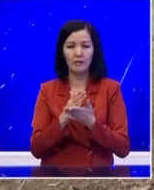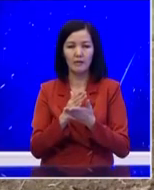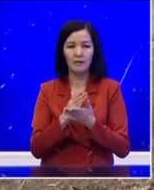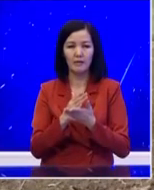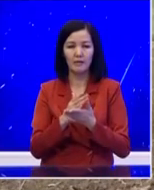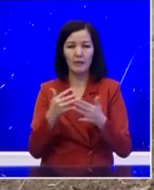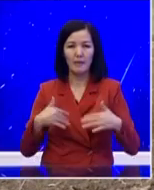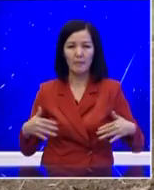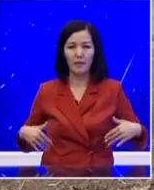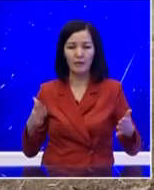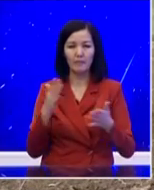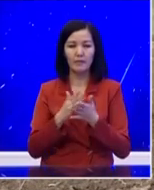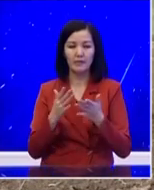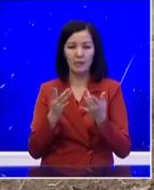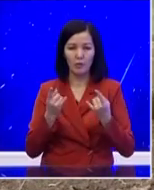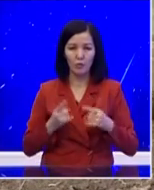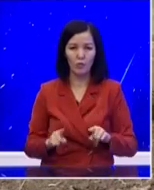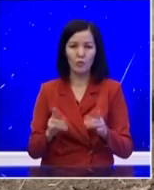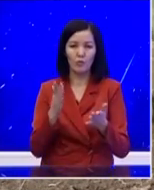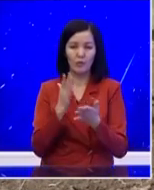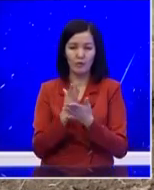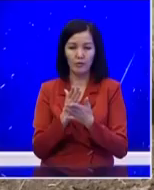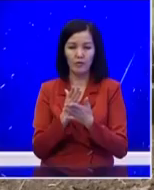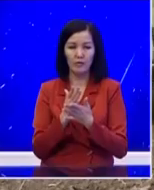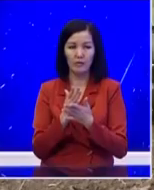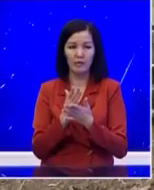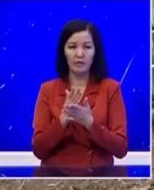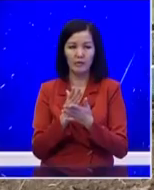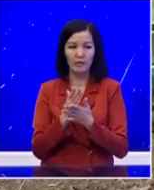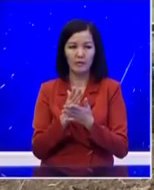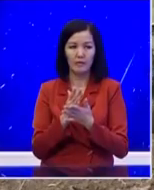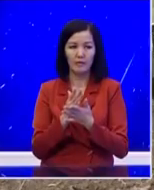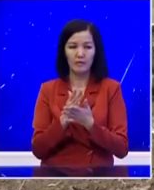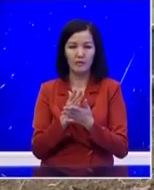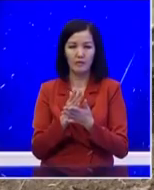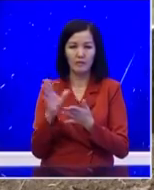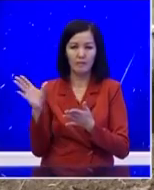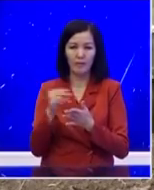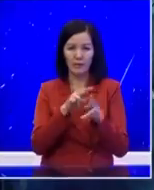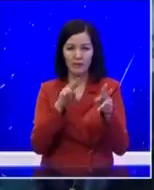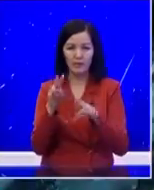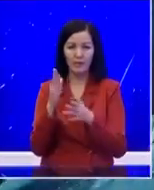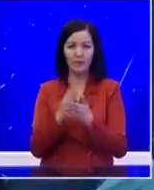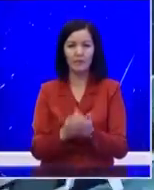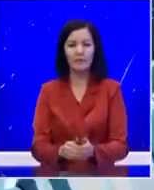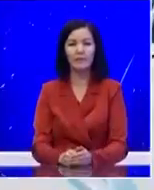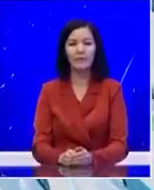Енді малымыз да төлдеп нәтижелі еңбек беріп жатыр. О жаққа да қараймыз.